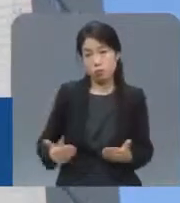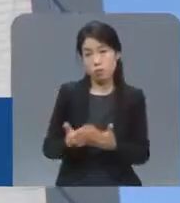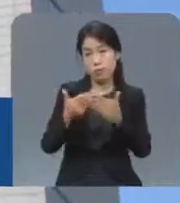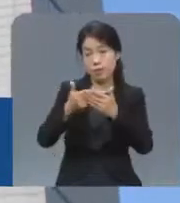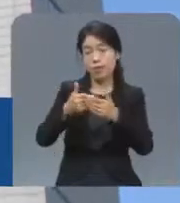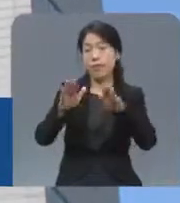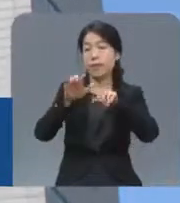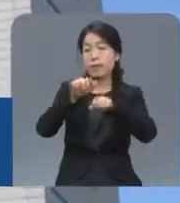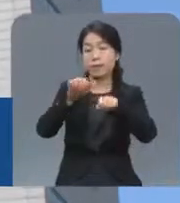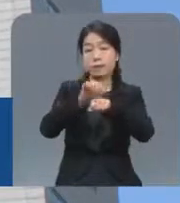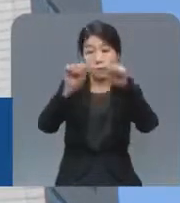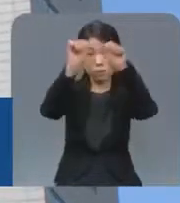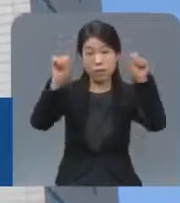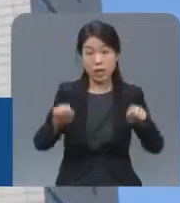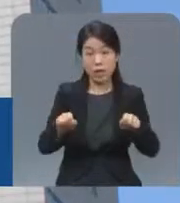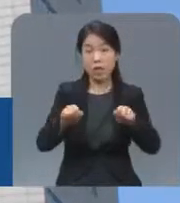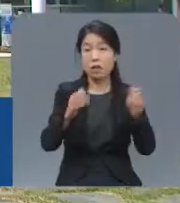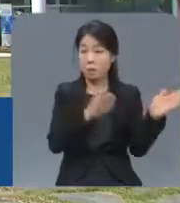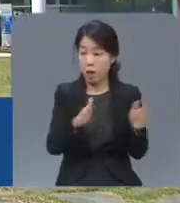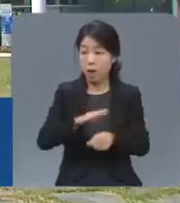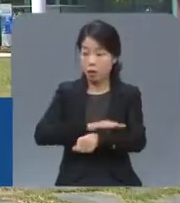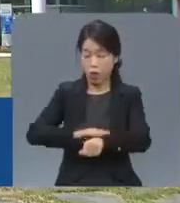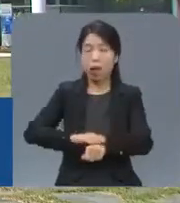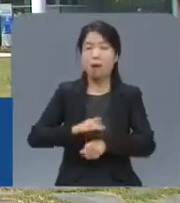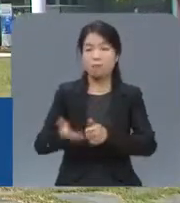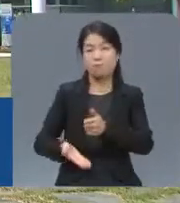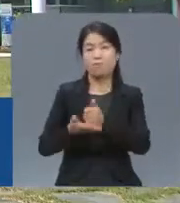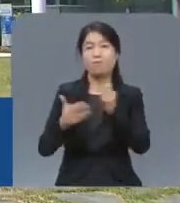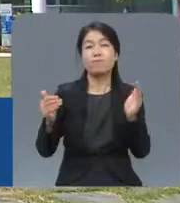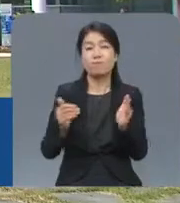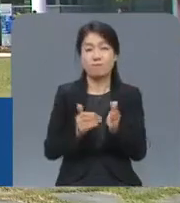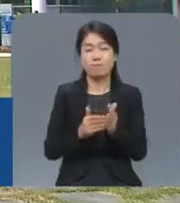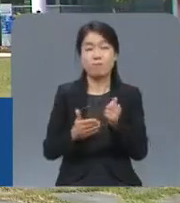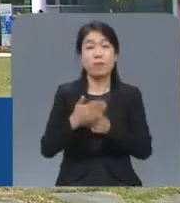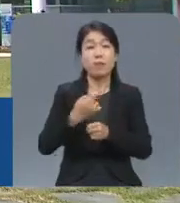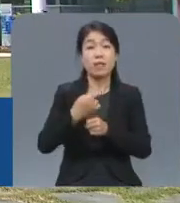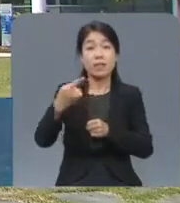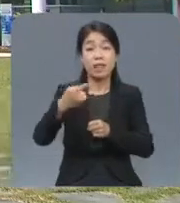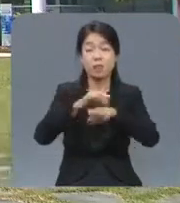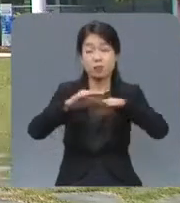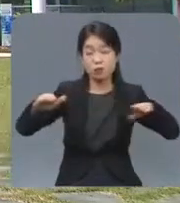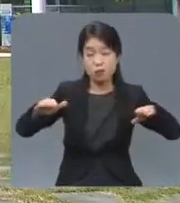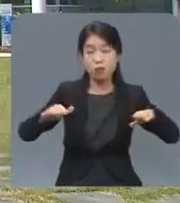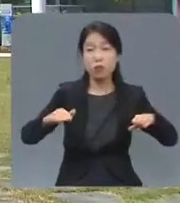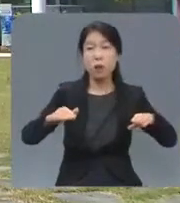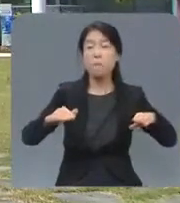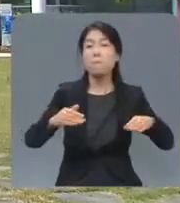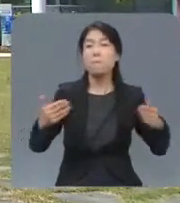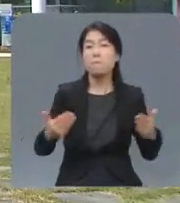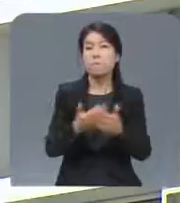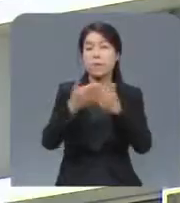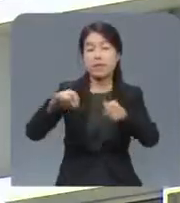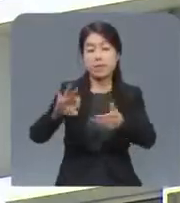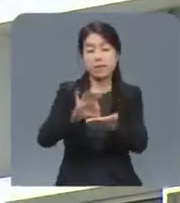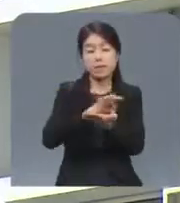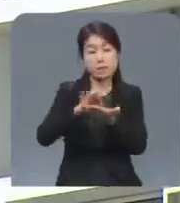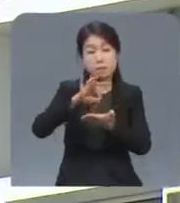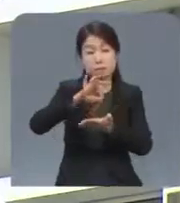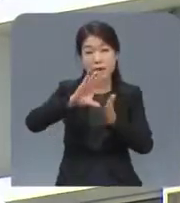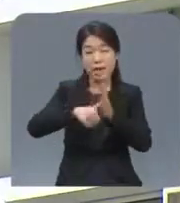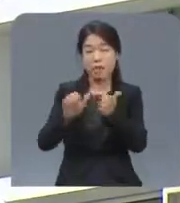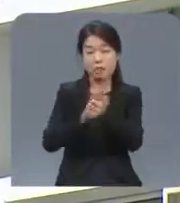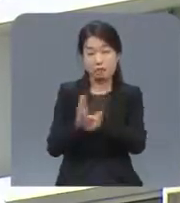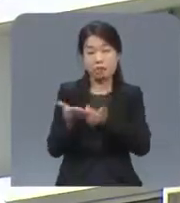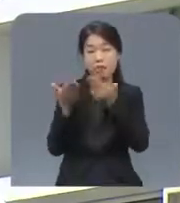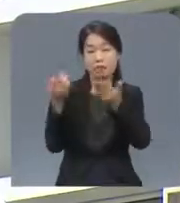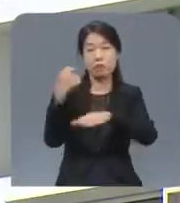마련한 점 등이 좋은 평가를 받았다고 밝혔습니다 이에 따라 광주시는 내년도 균형발전 특별 교육의 평가에서 인센티브를 부여받게